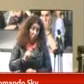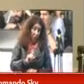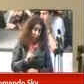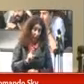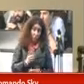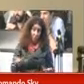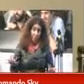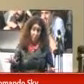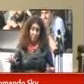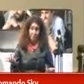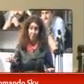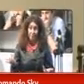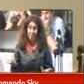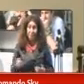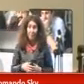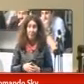Però